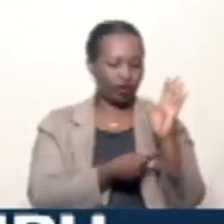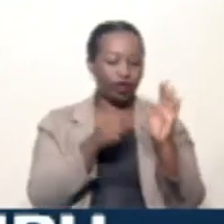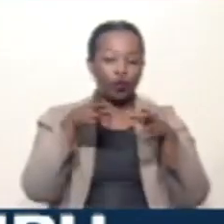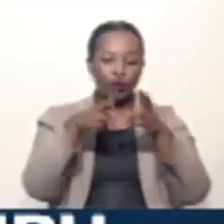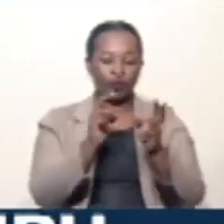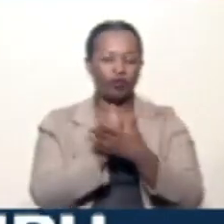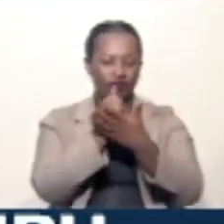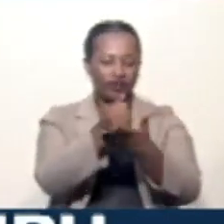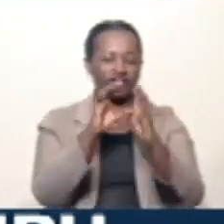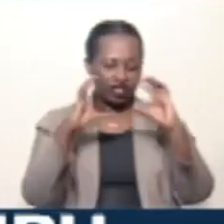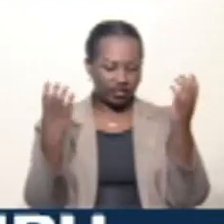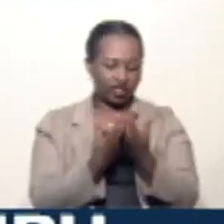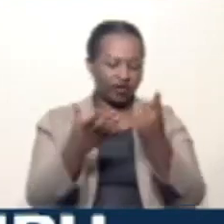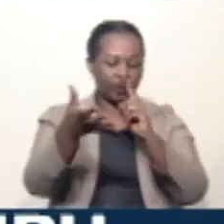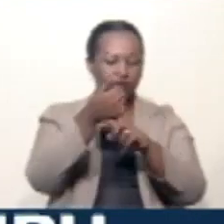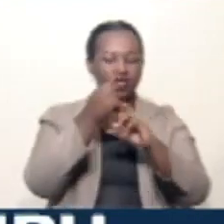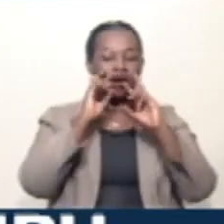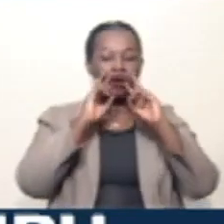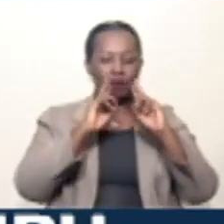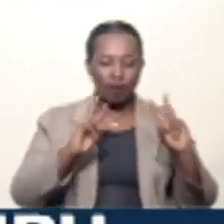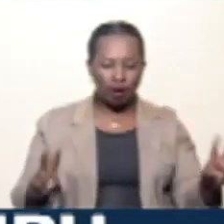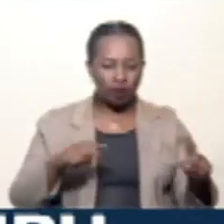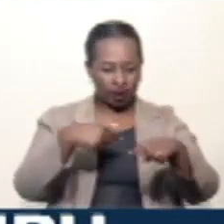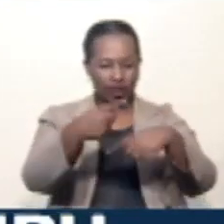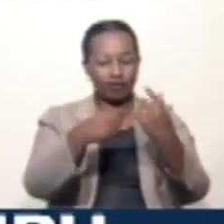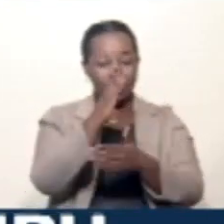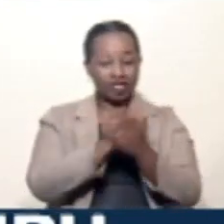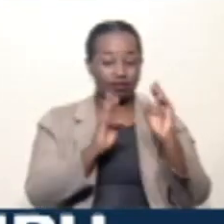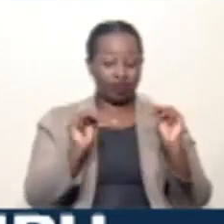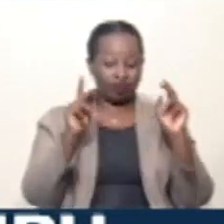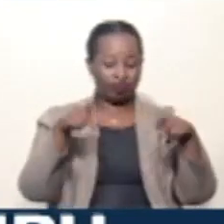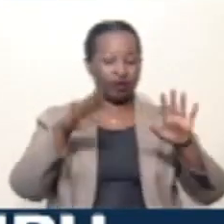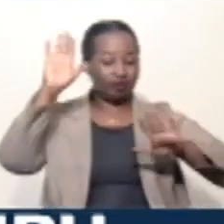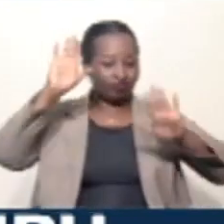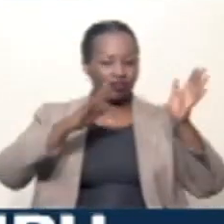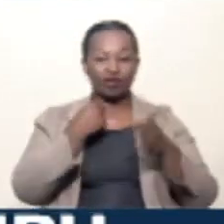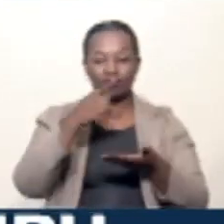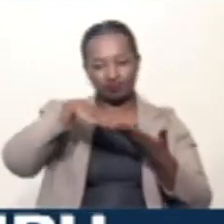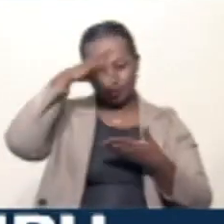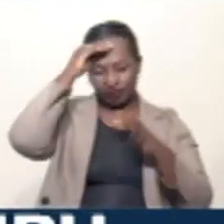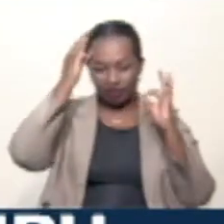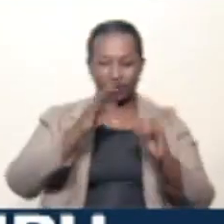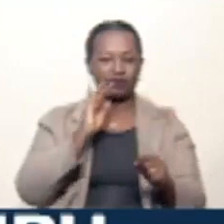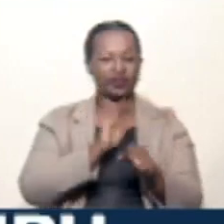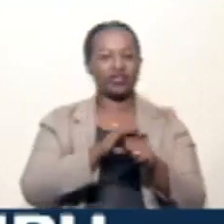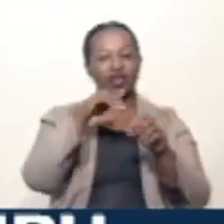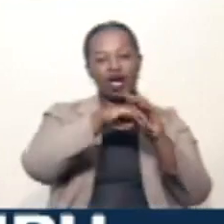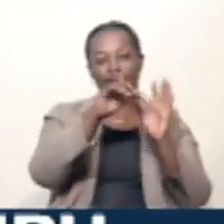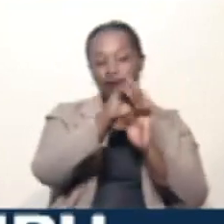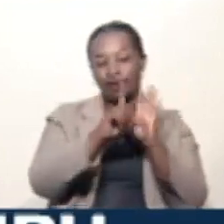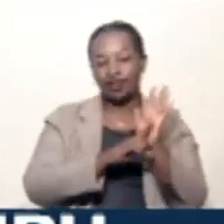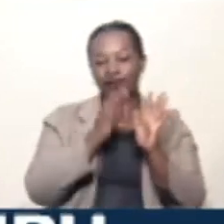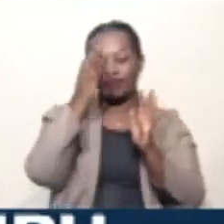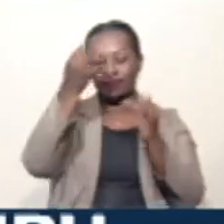kugera ku mahoro arambye. Bamwe mu badepite bitabiriye inama bavuga ko bayigiyemo byinshi birimo n'amategeko bazashyira mu